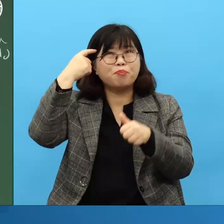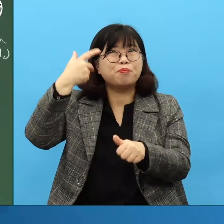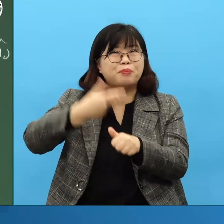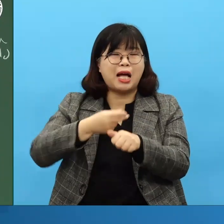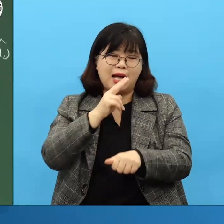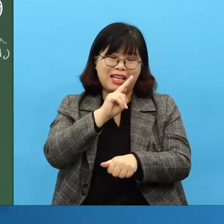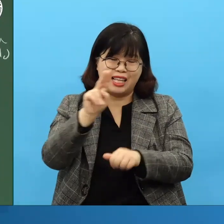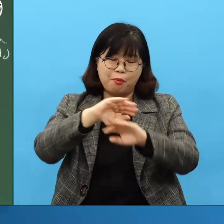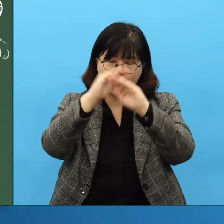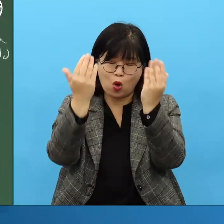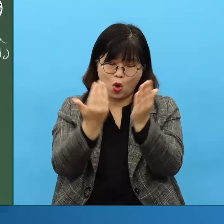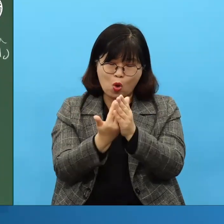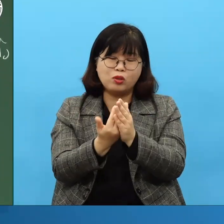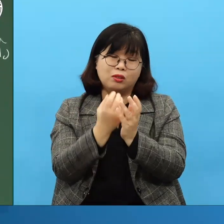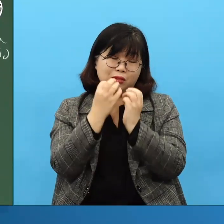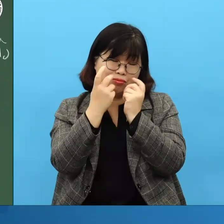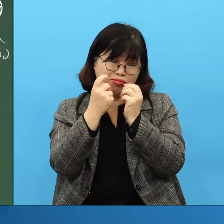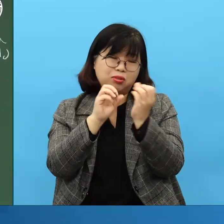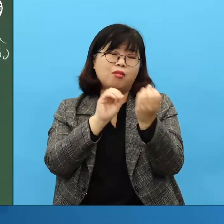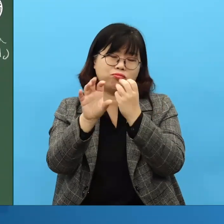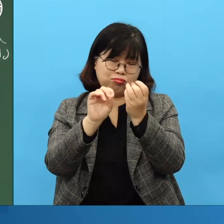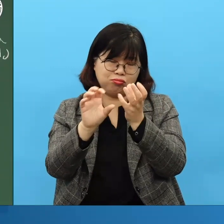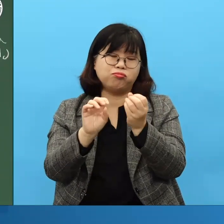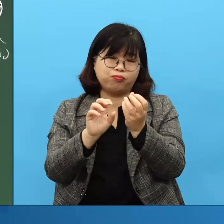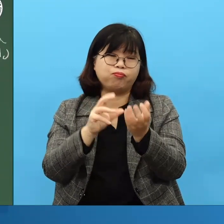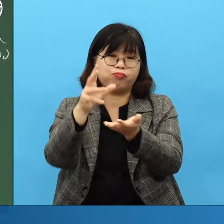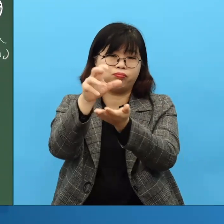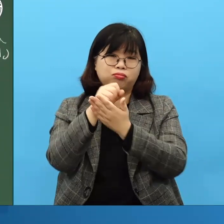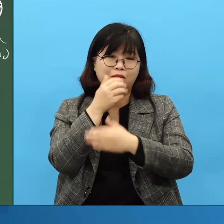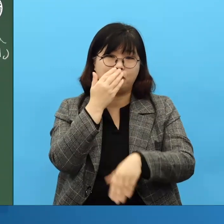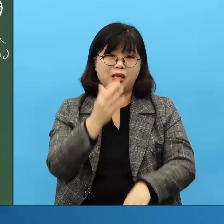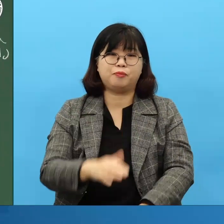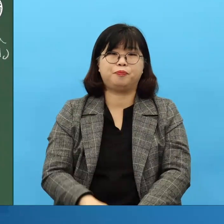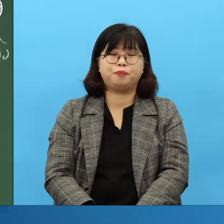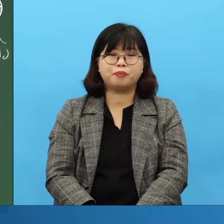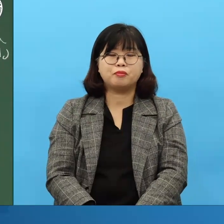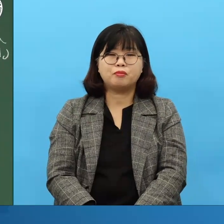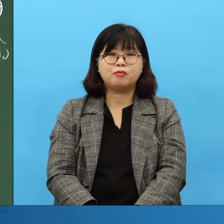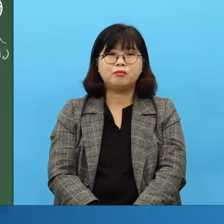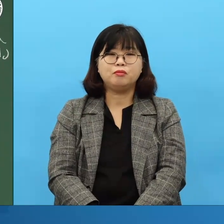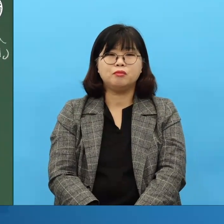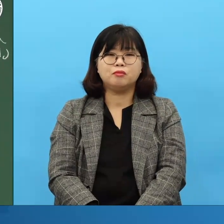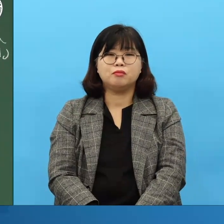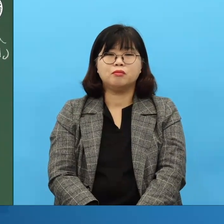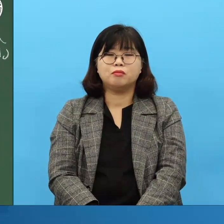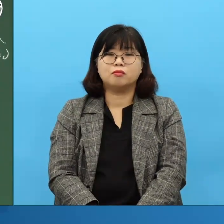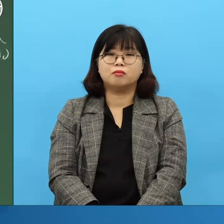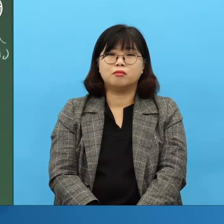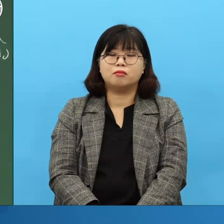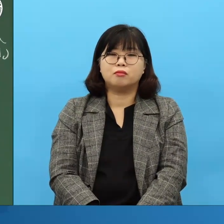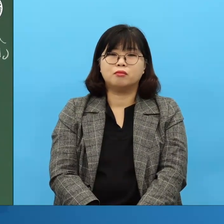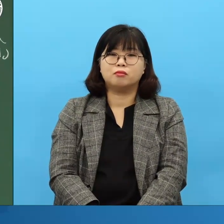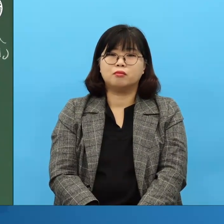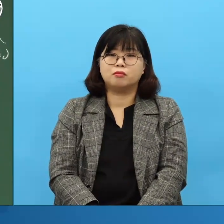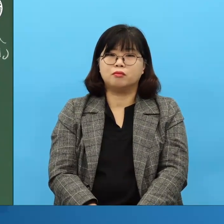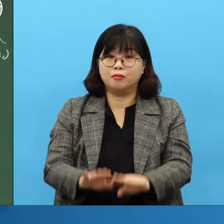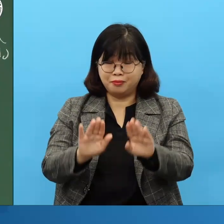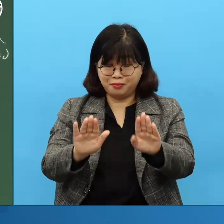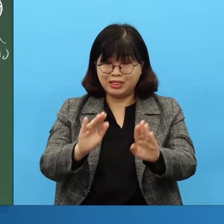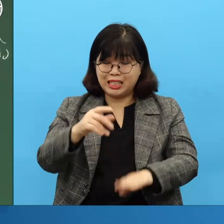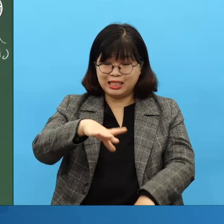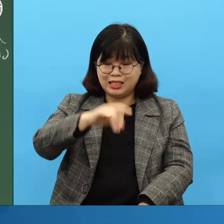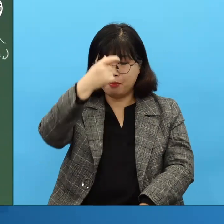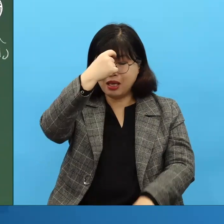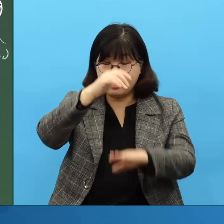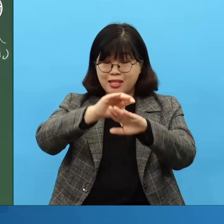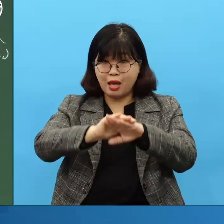you must come holding on to the accurate word. 자, 갈 때는 하나님이 나에게 축복하시는 이 말씀이 뭐다는 것을 붙잡고